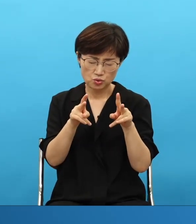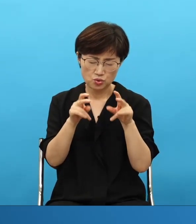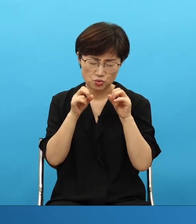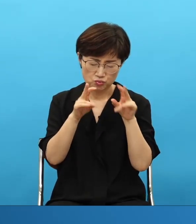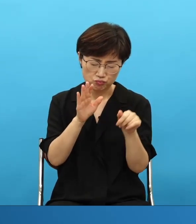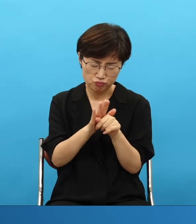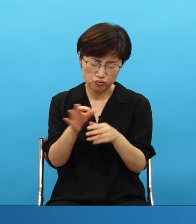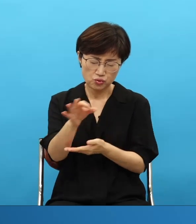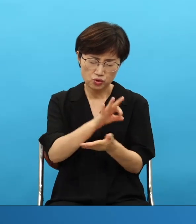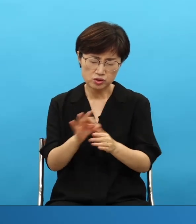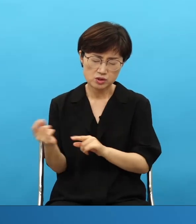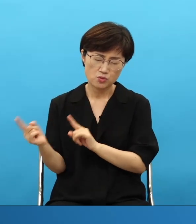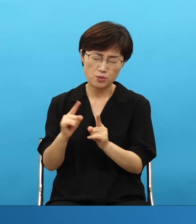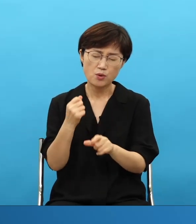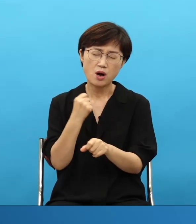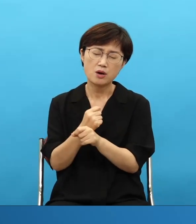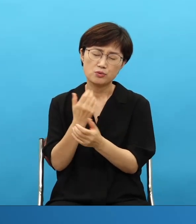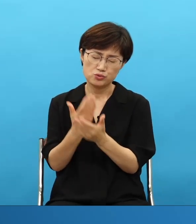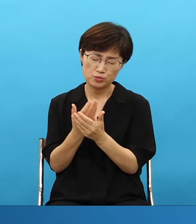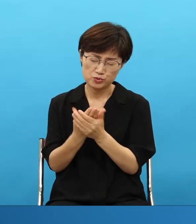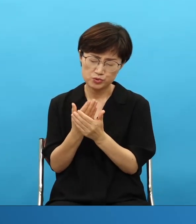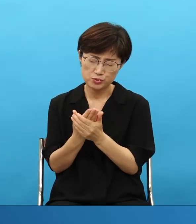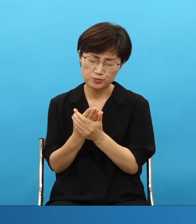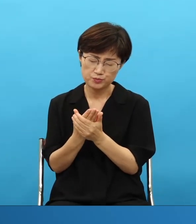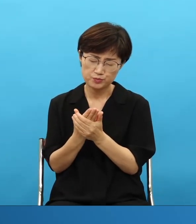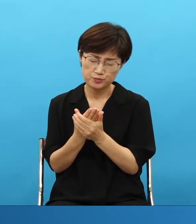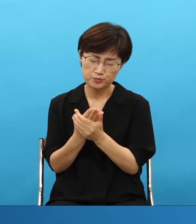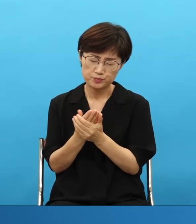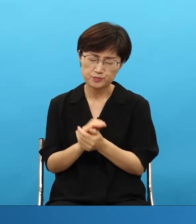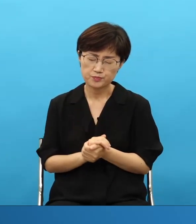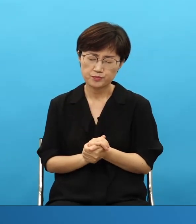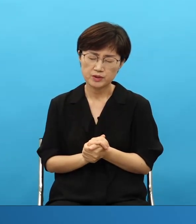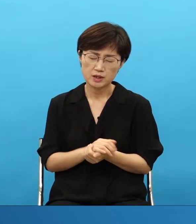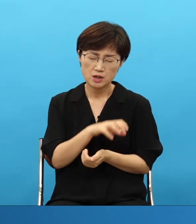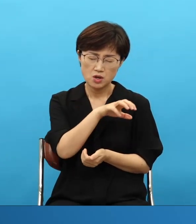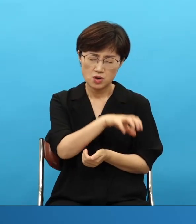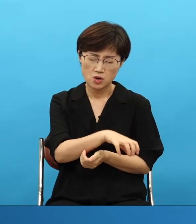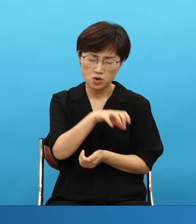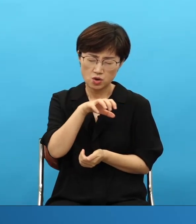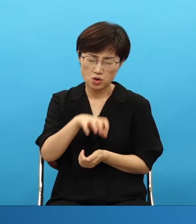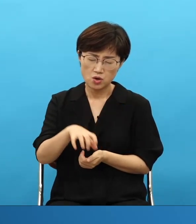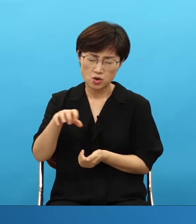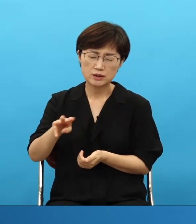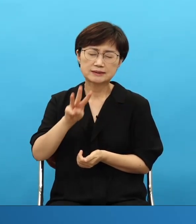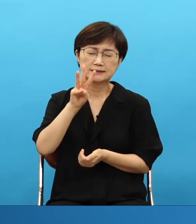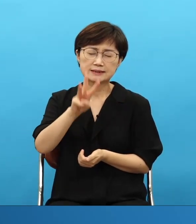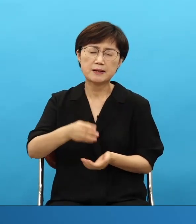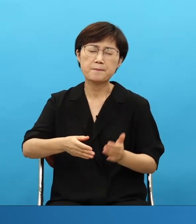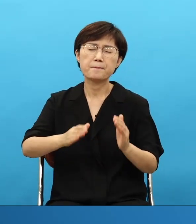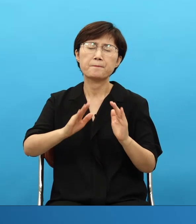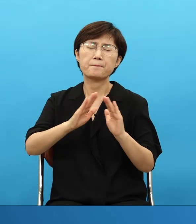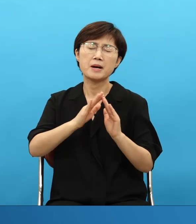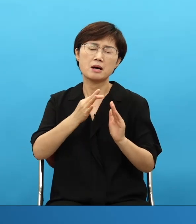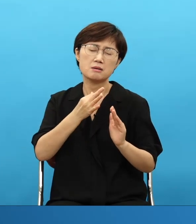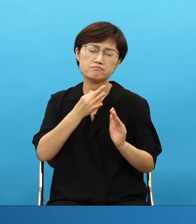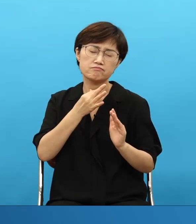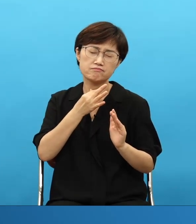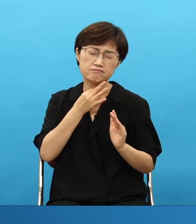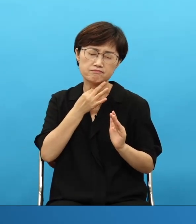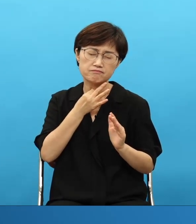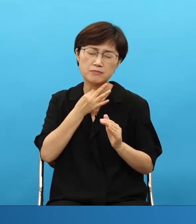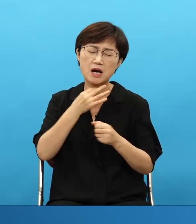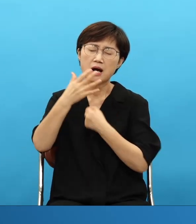the economy of missions for the rest of our life. 세 가지 뜰을 세울 수 있는 하나님의